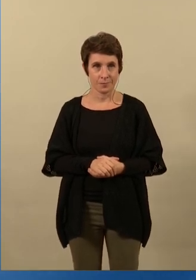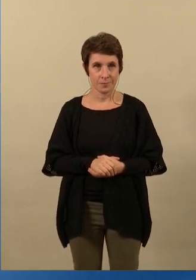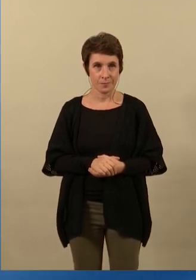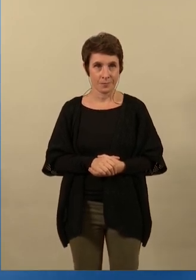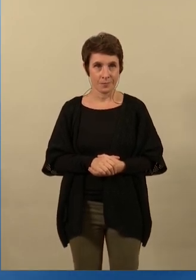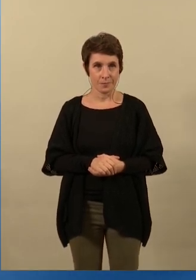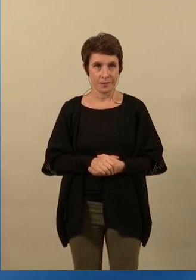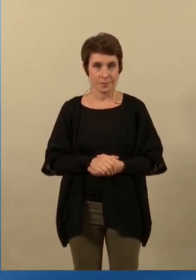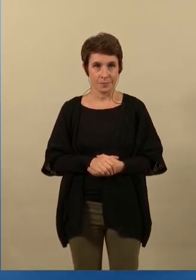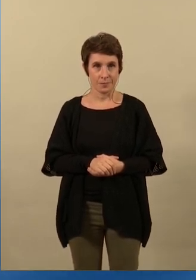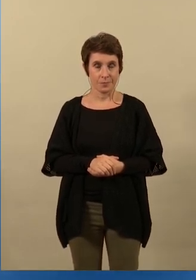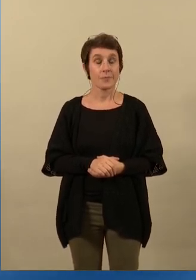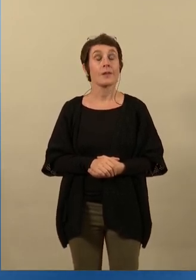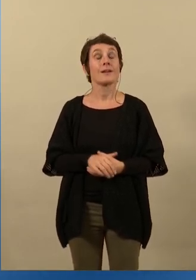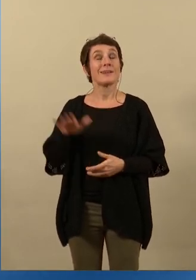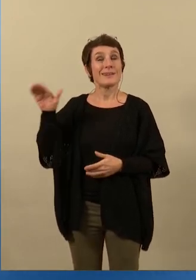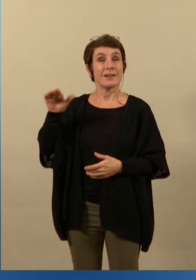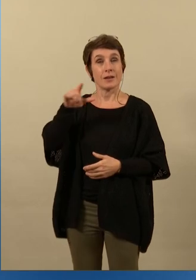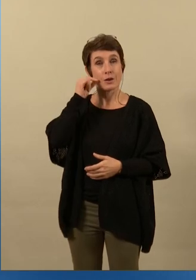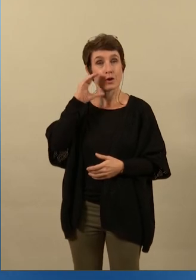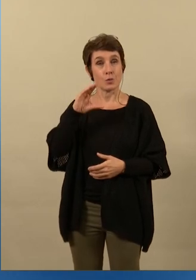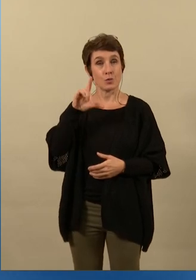gourou allez monsieur clloer